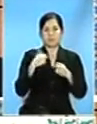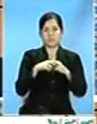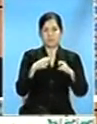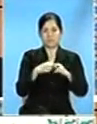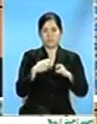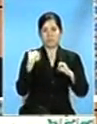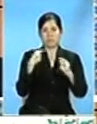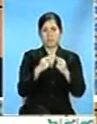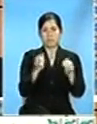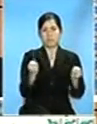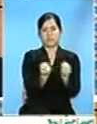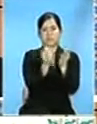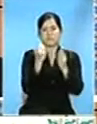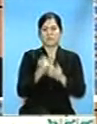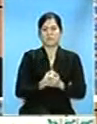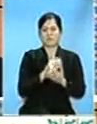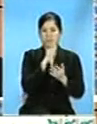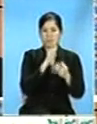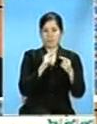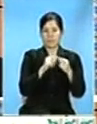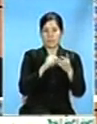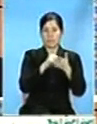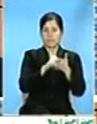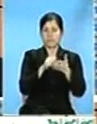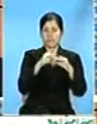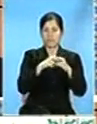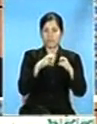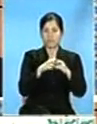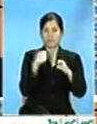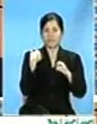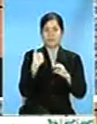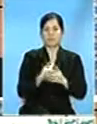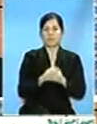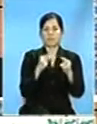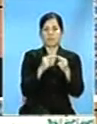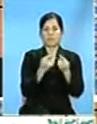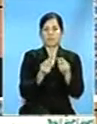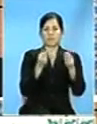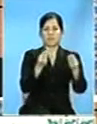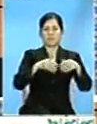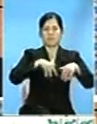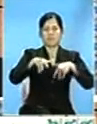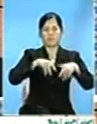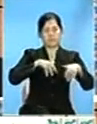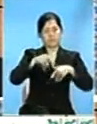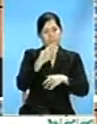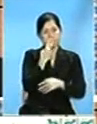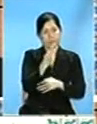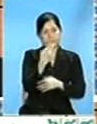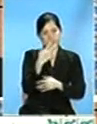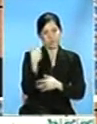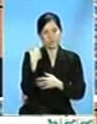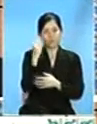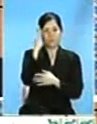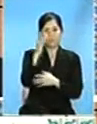ก้แบบนี้ท่านมีหลักประกันอะไรครับที่จะให้กับพี่น้องประชาชนว่าจะไม่เกิดการหัว